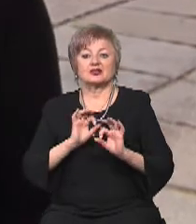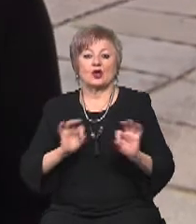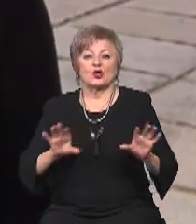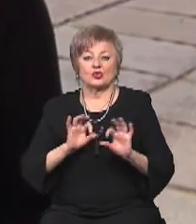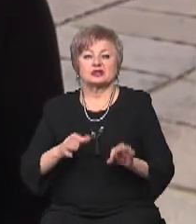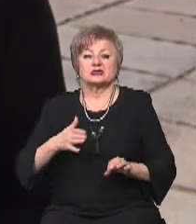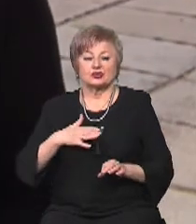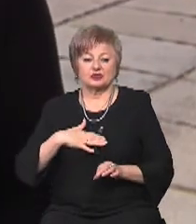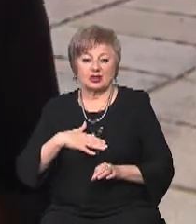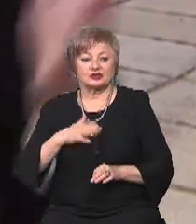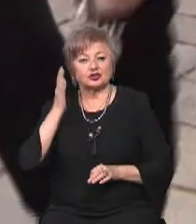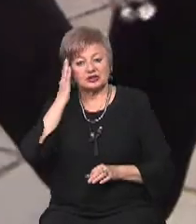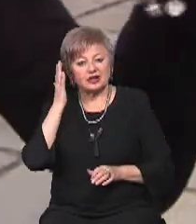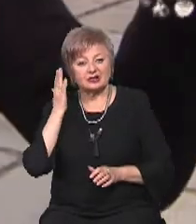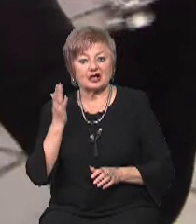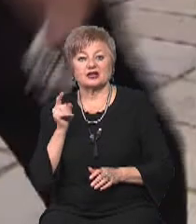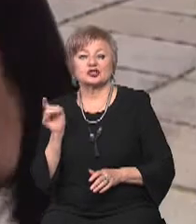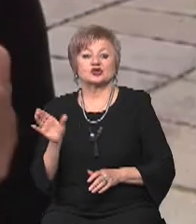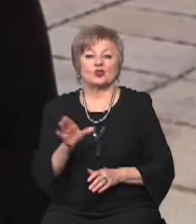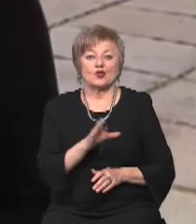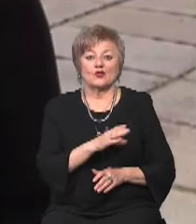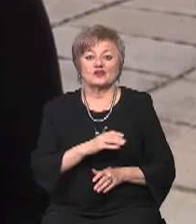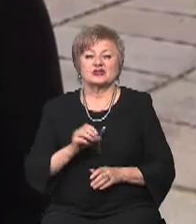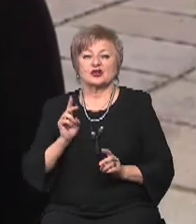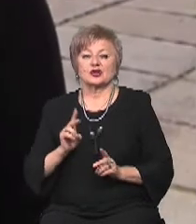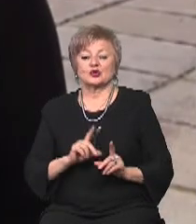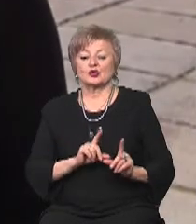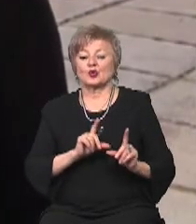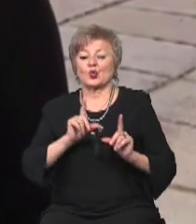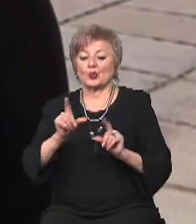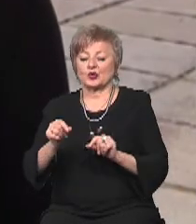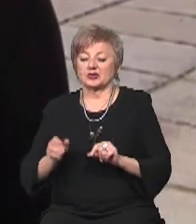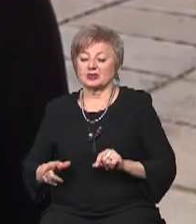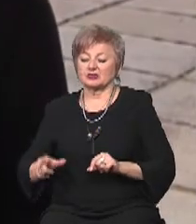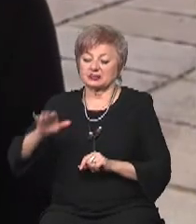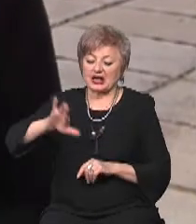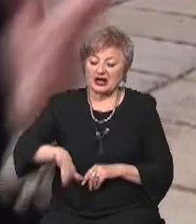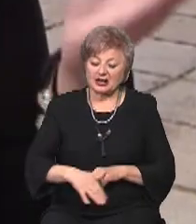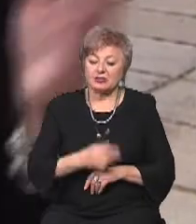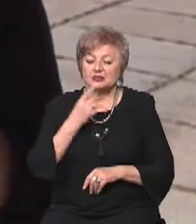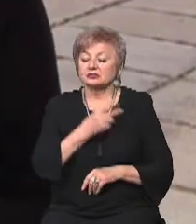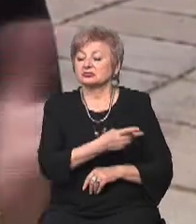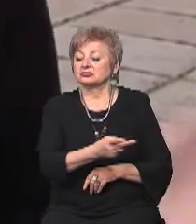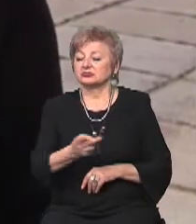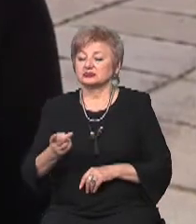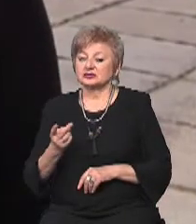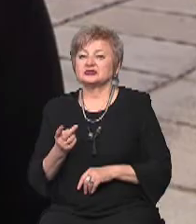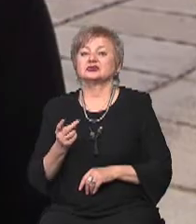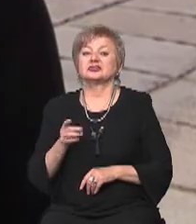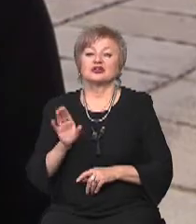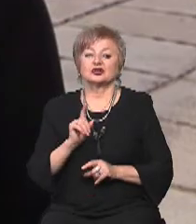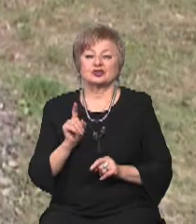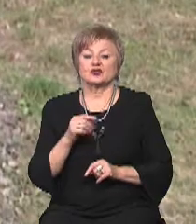нашого палацу, щоб всі, хто буде їхати через греблі, всі наші гості і містяни бачили наш палац як візитівку